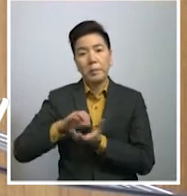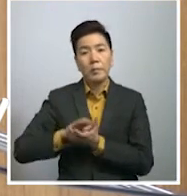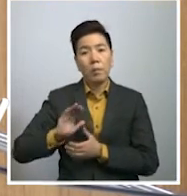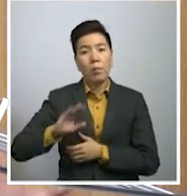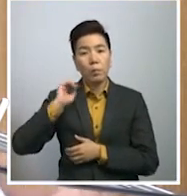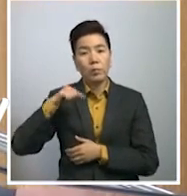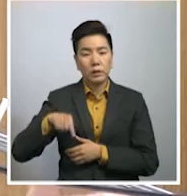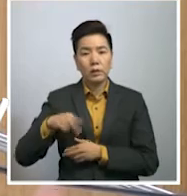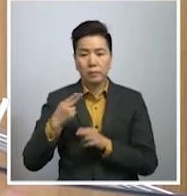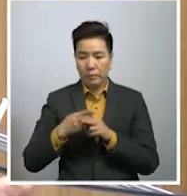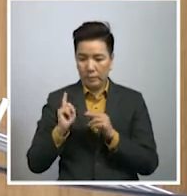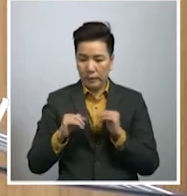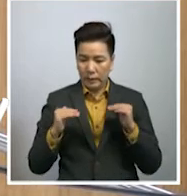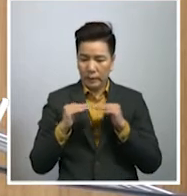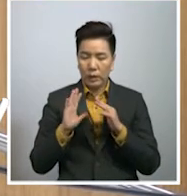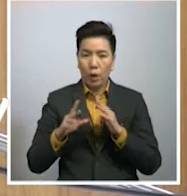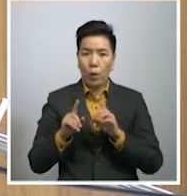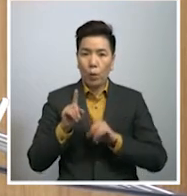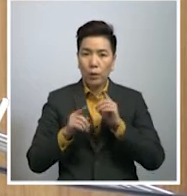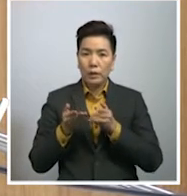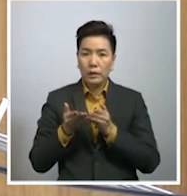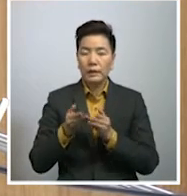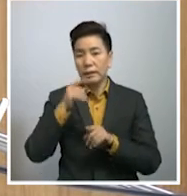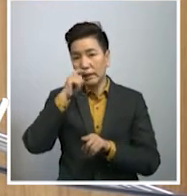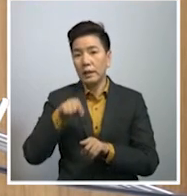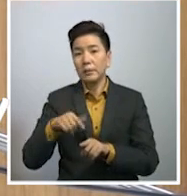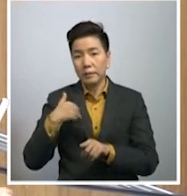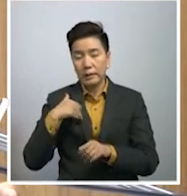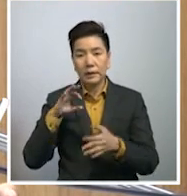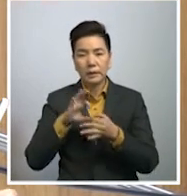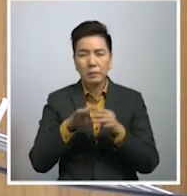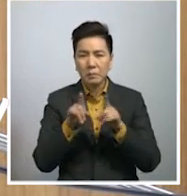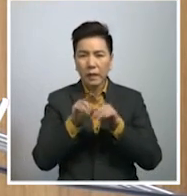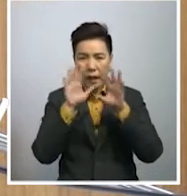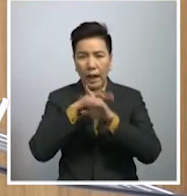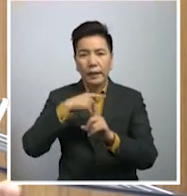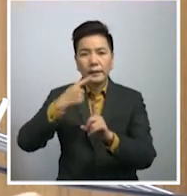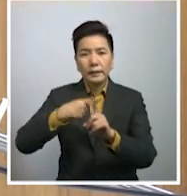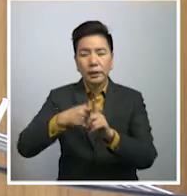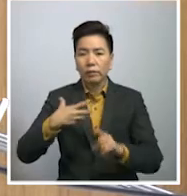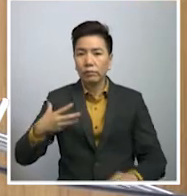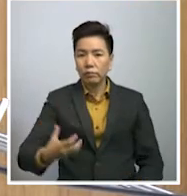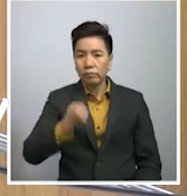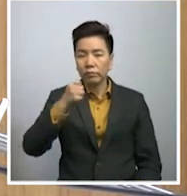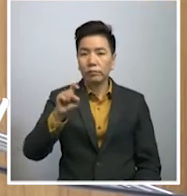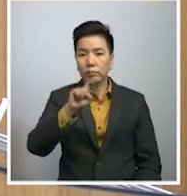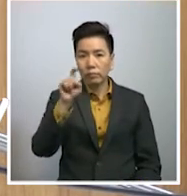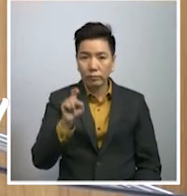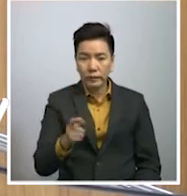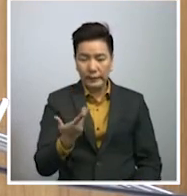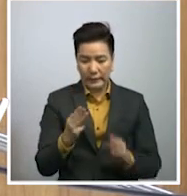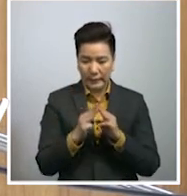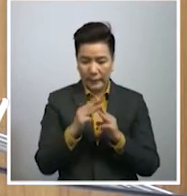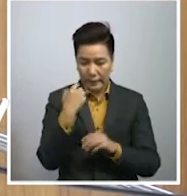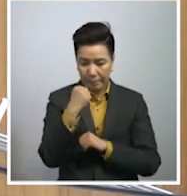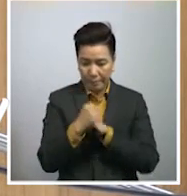ของร้อยเอกธรรมนัสได้ถือครองหุ้นกับการท่าเรือแห่งประเทศไทยซึ่งมีลักษณะการเช่าแบบผูกขาดหรือไม่โดยระยะเวลาสัญญา